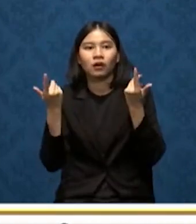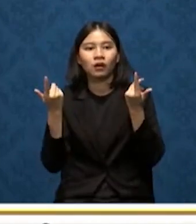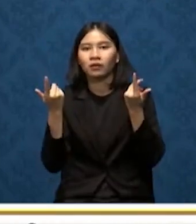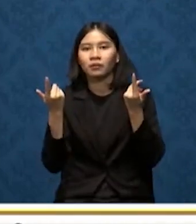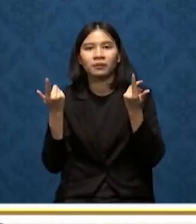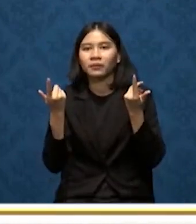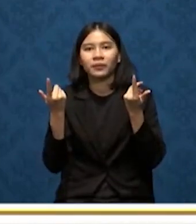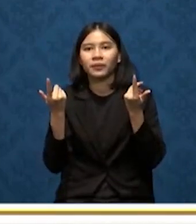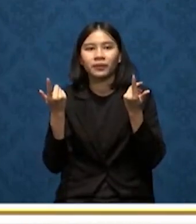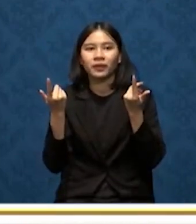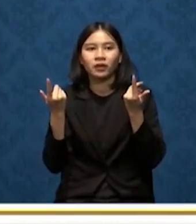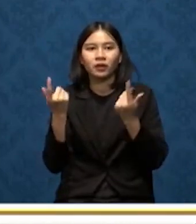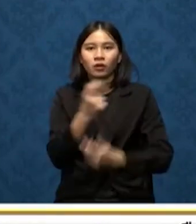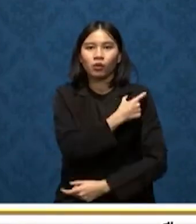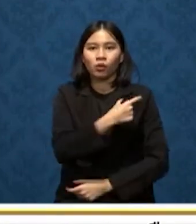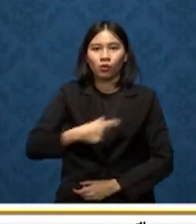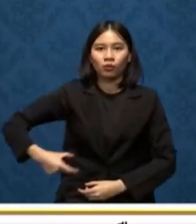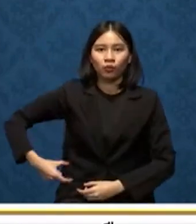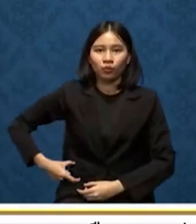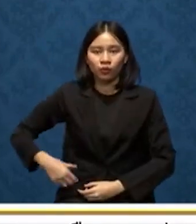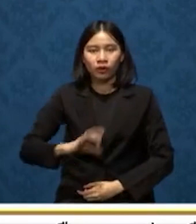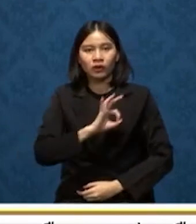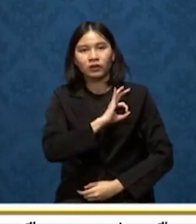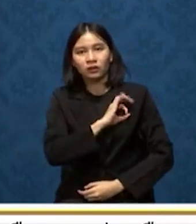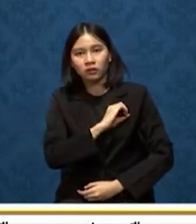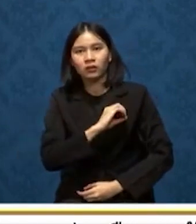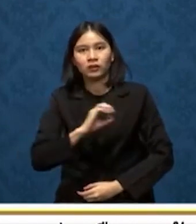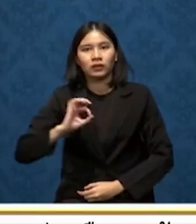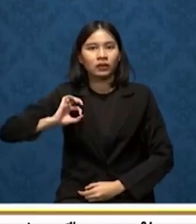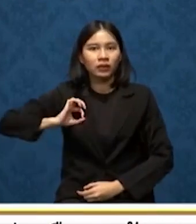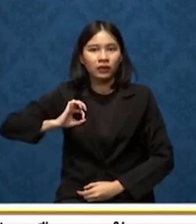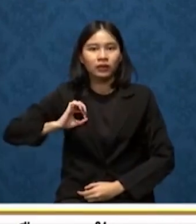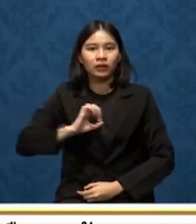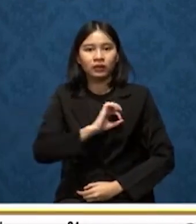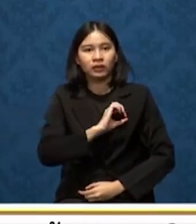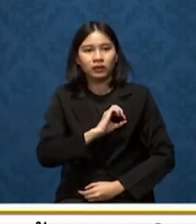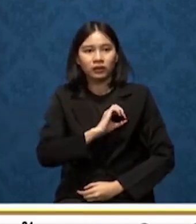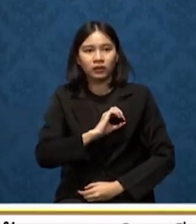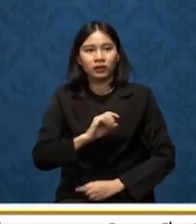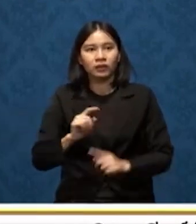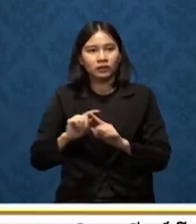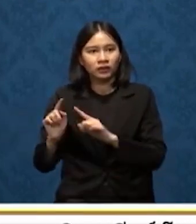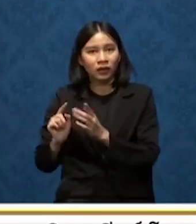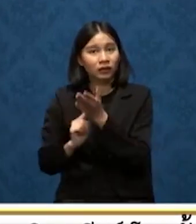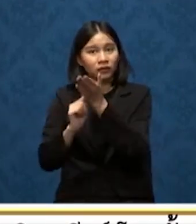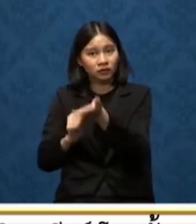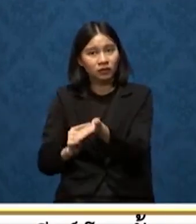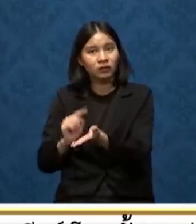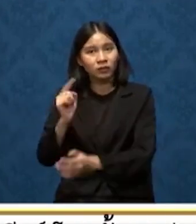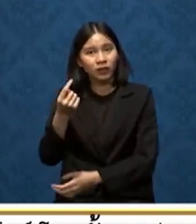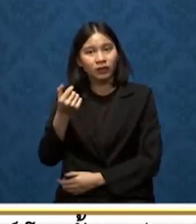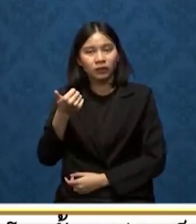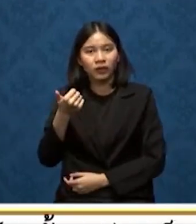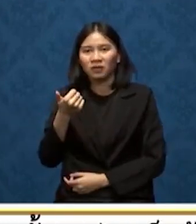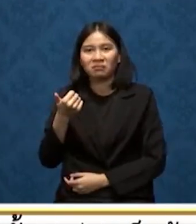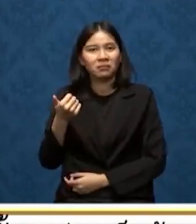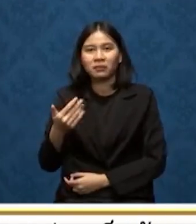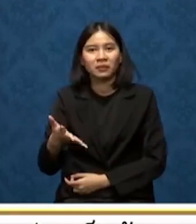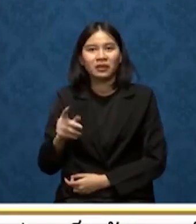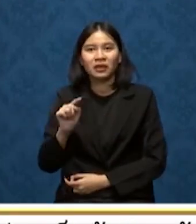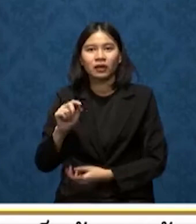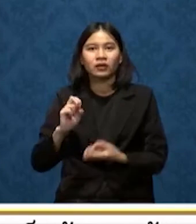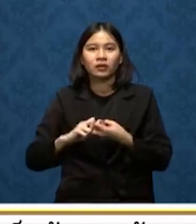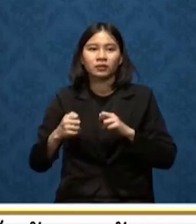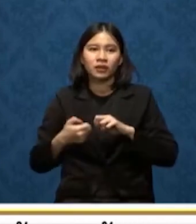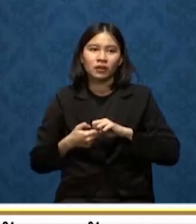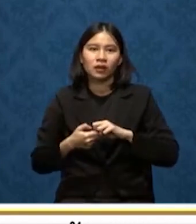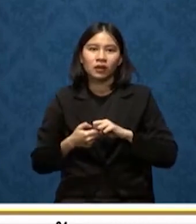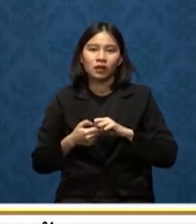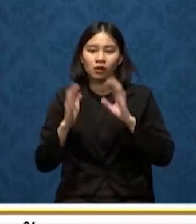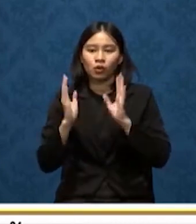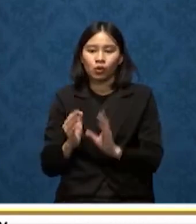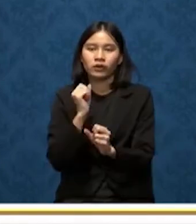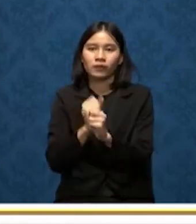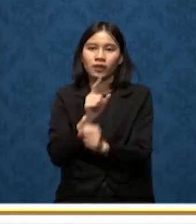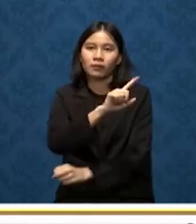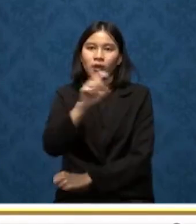ใ